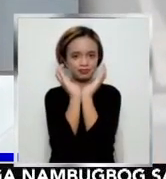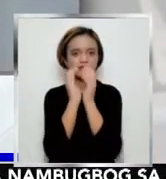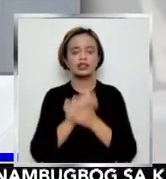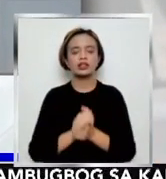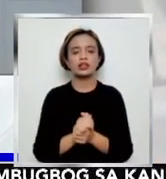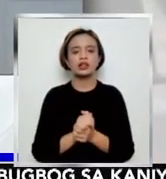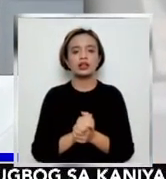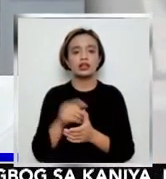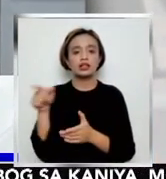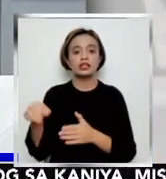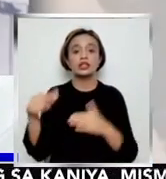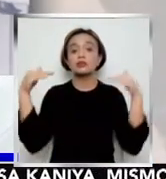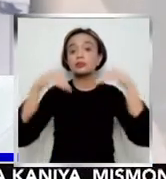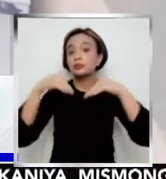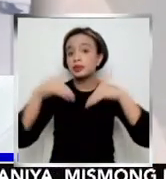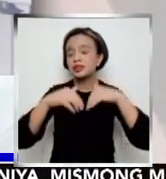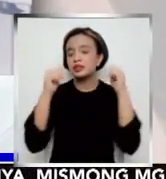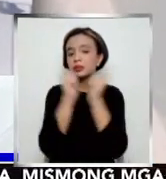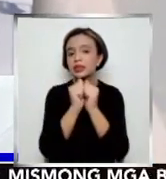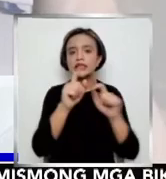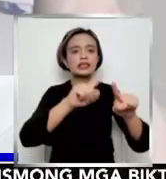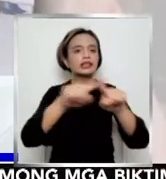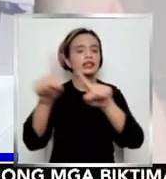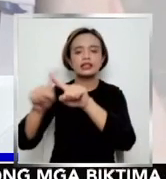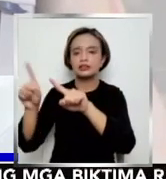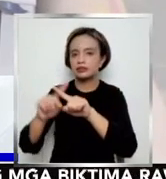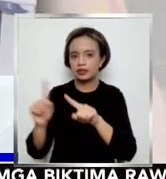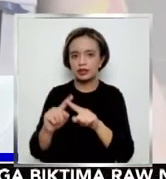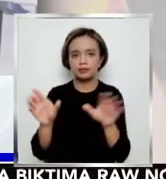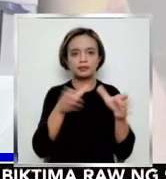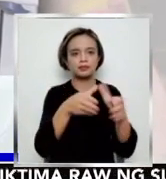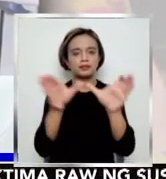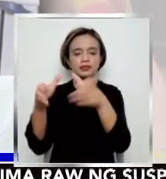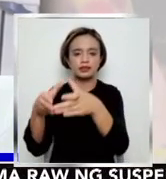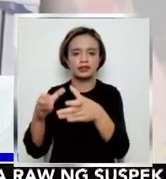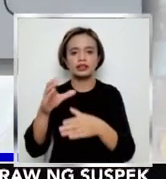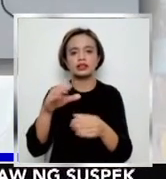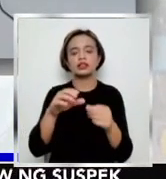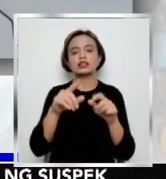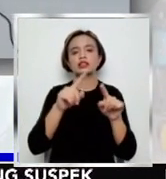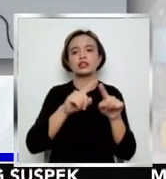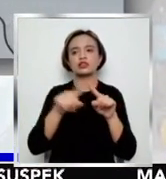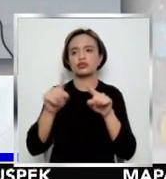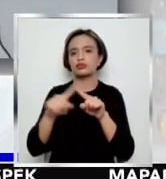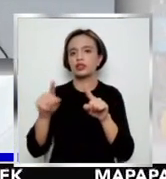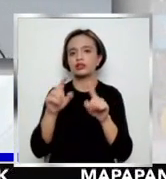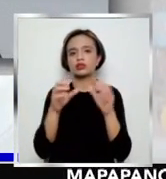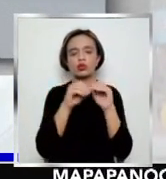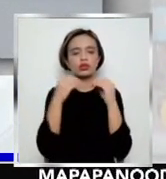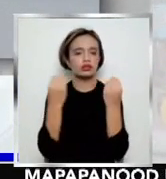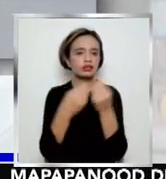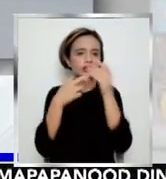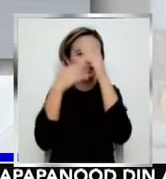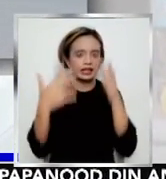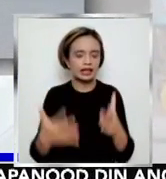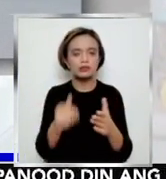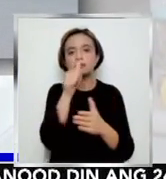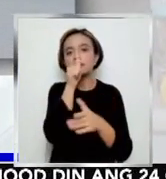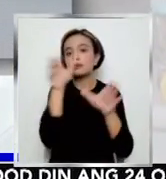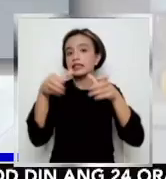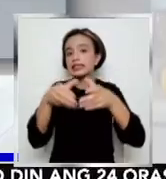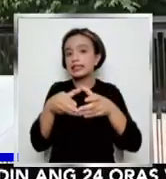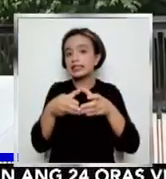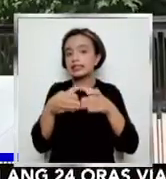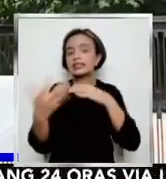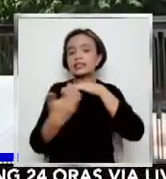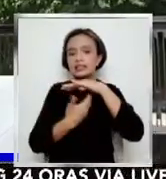siyang makipagpulong sa iba pang kagawaran, civil society representatives at private sector stakeholders. Nakatakda